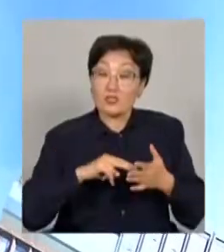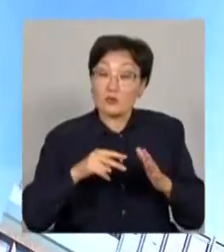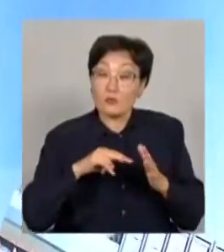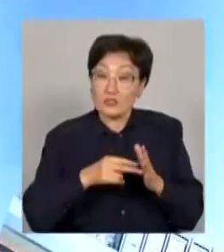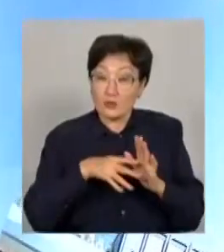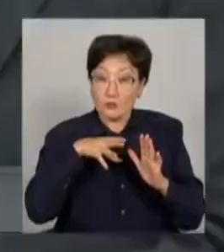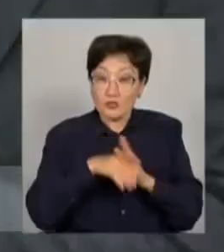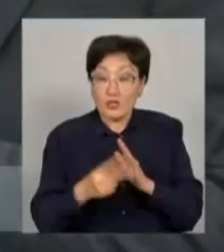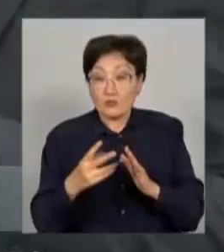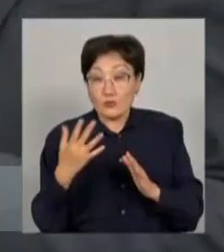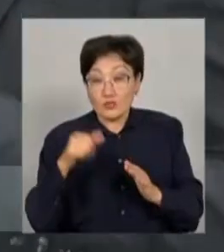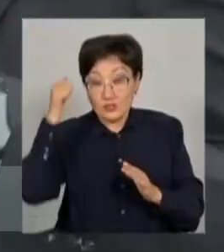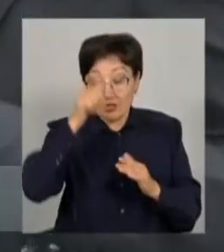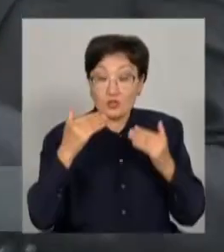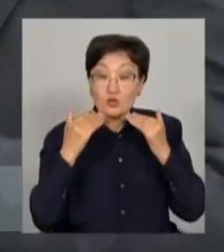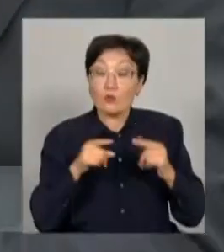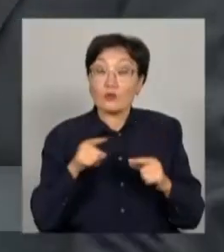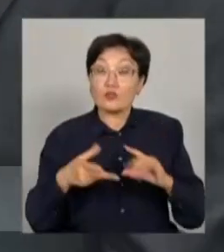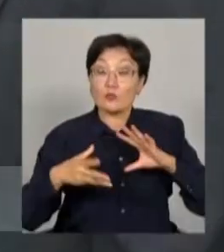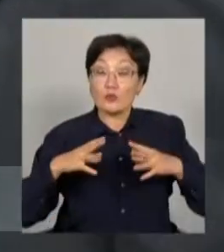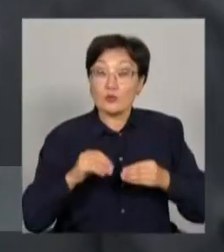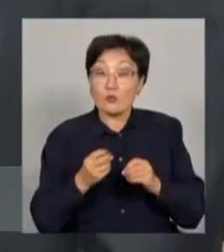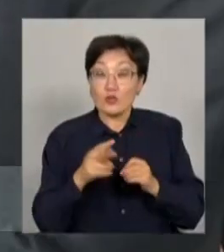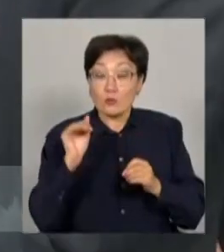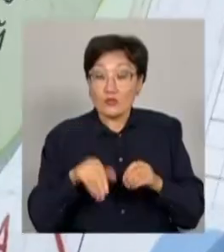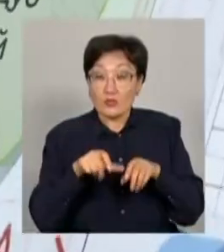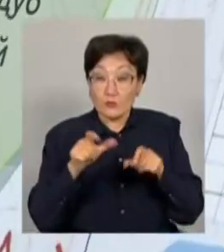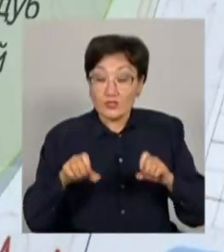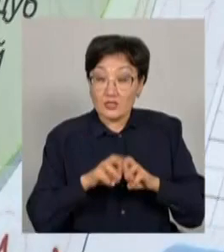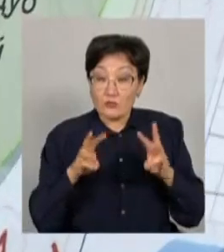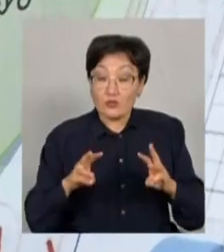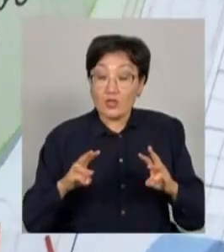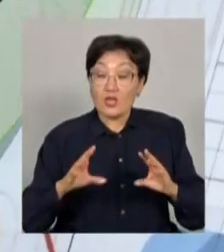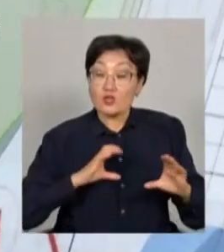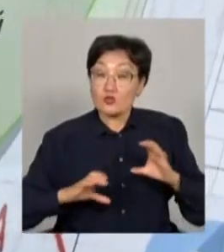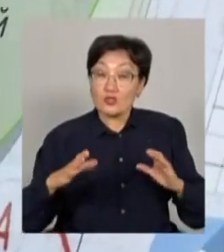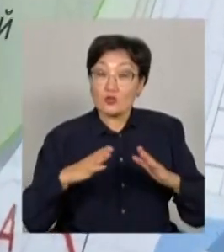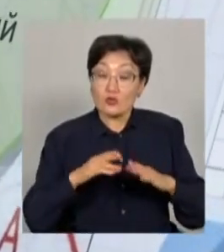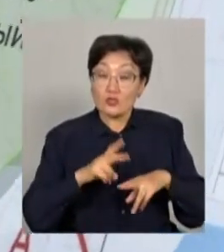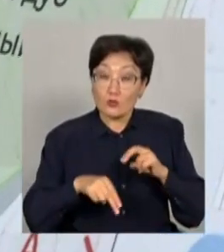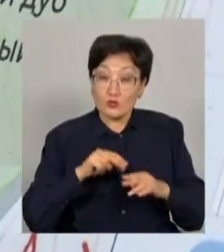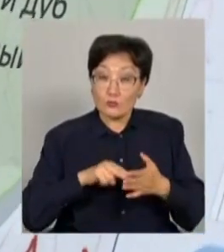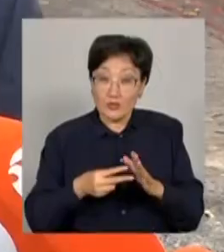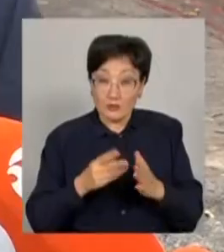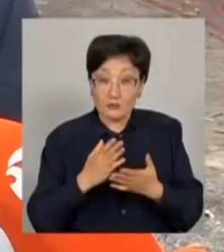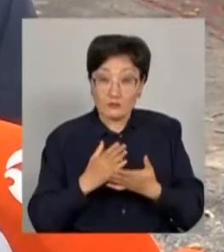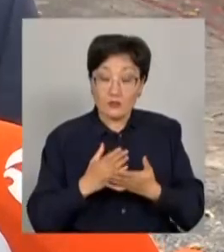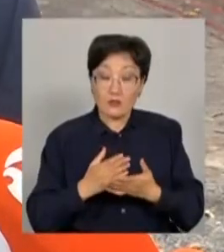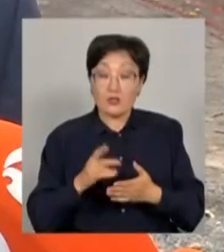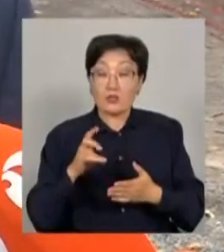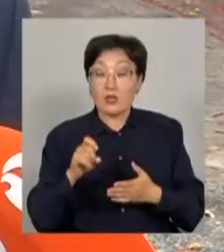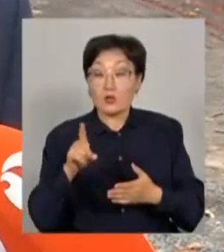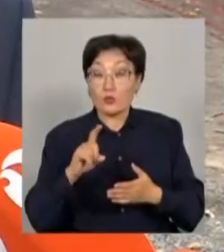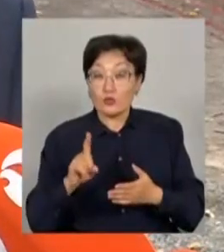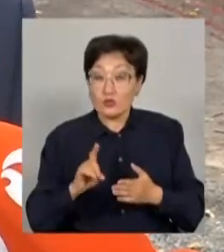сәйкес шаһарда 25-ші жылдың соңына дейін жалпы 12 мың адамды қамтитын студенттер үйін салу жоспарланған. Нархоз